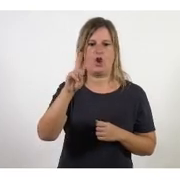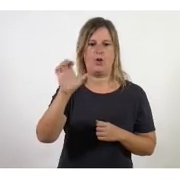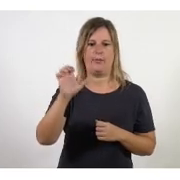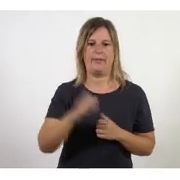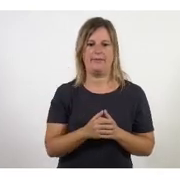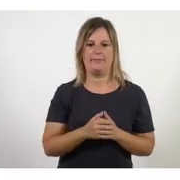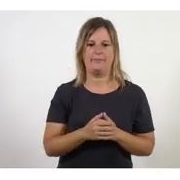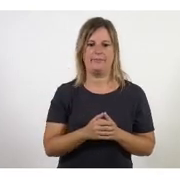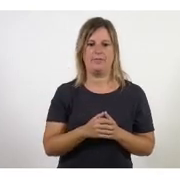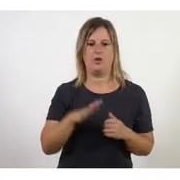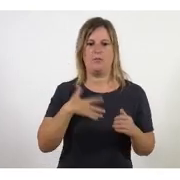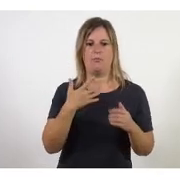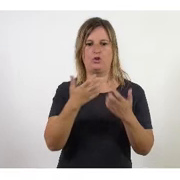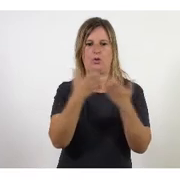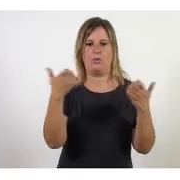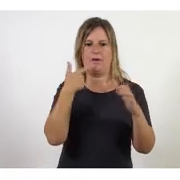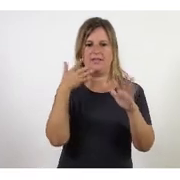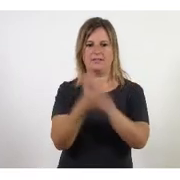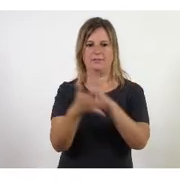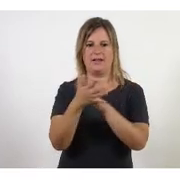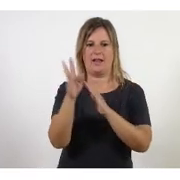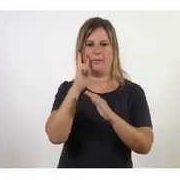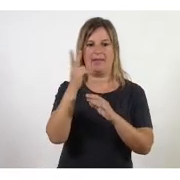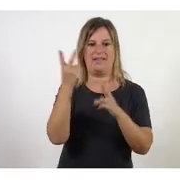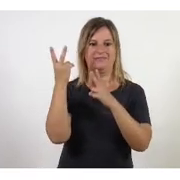la durada. Doncs som avui.